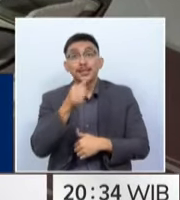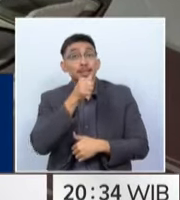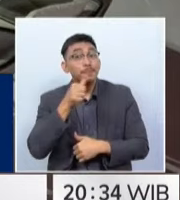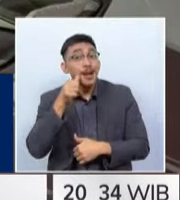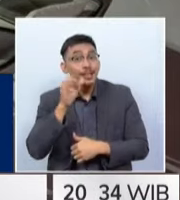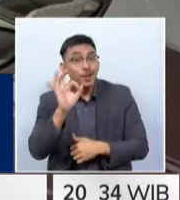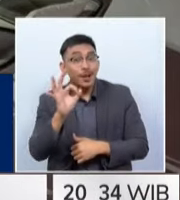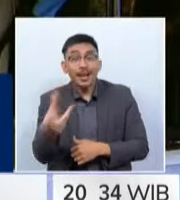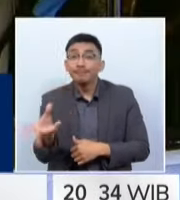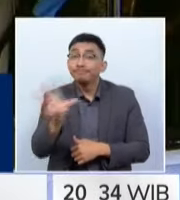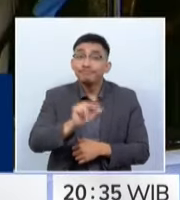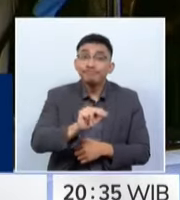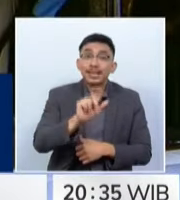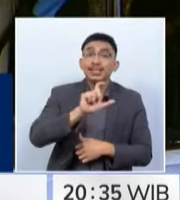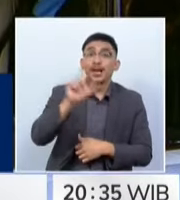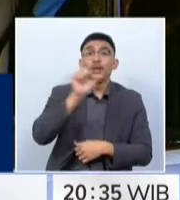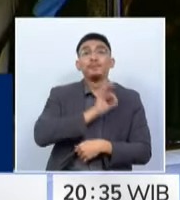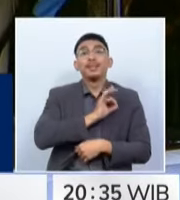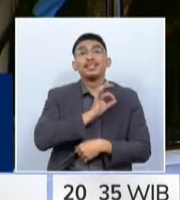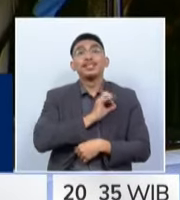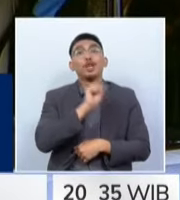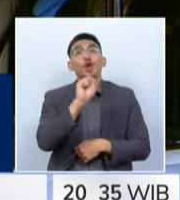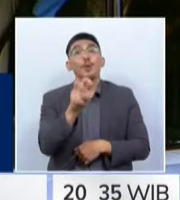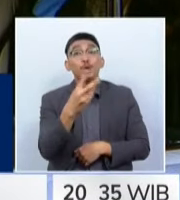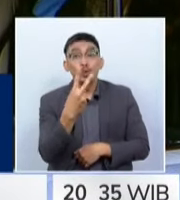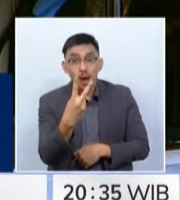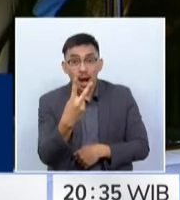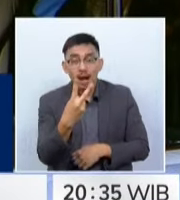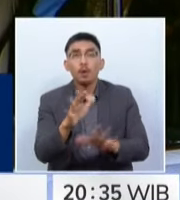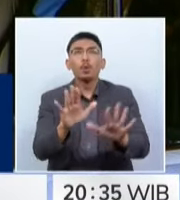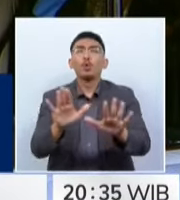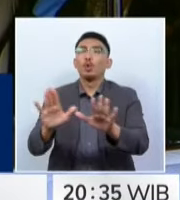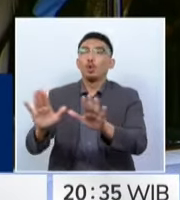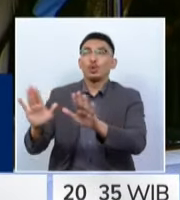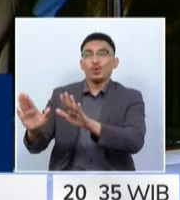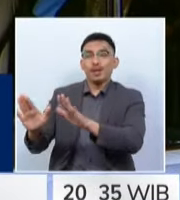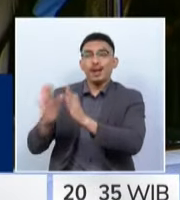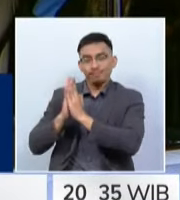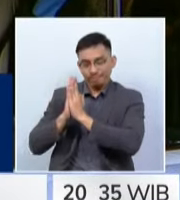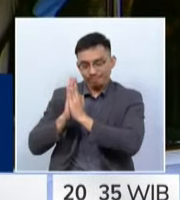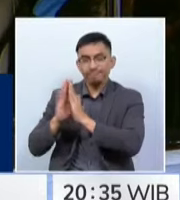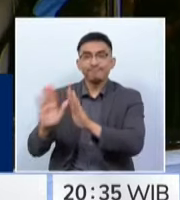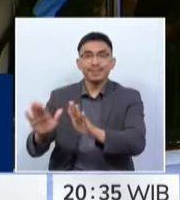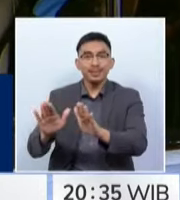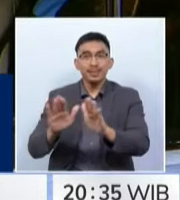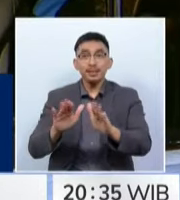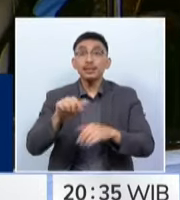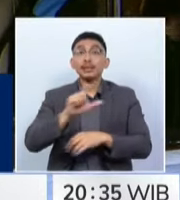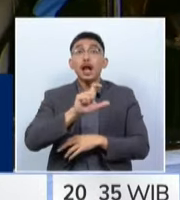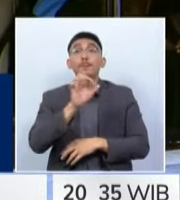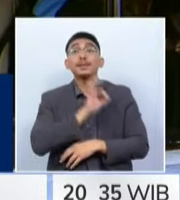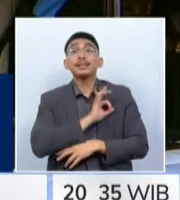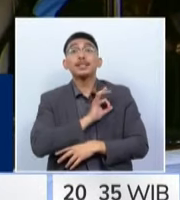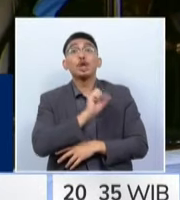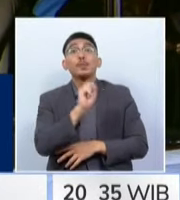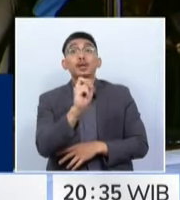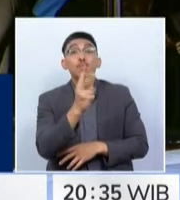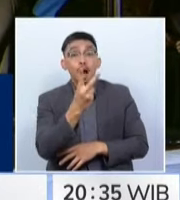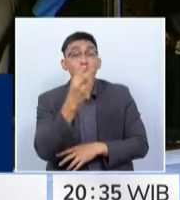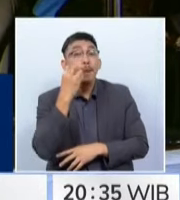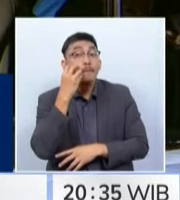nomor urut du ten mohon tenang bapak dan ibu mohon tenang calon Presiden nomor urut 2 Bapak Prabowo Subianto untuk